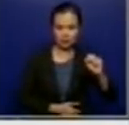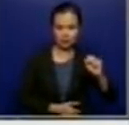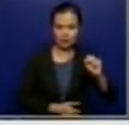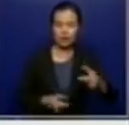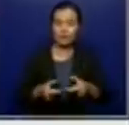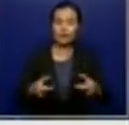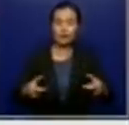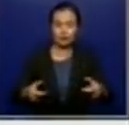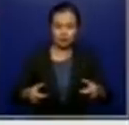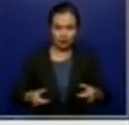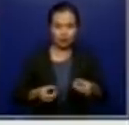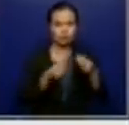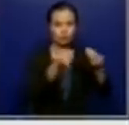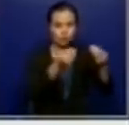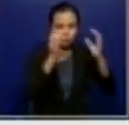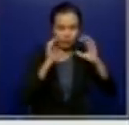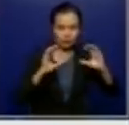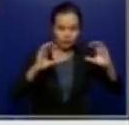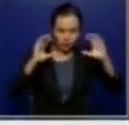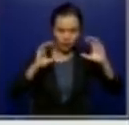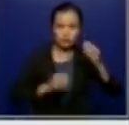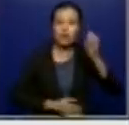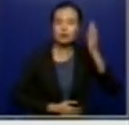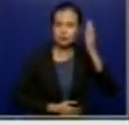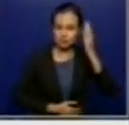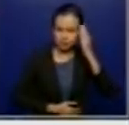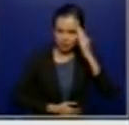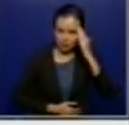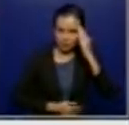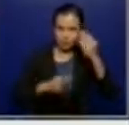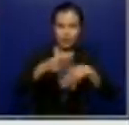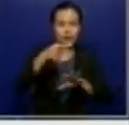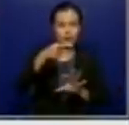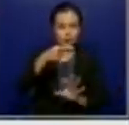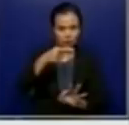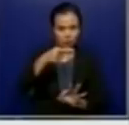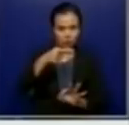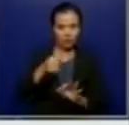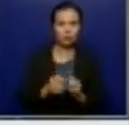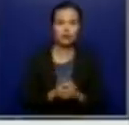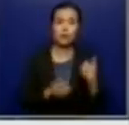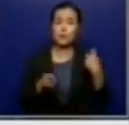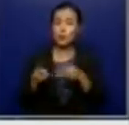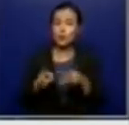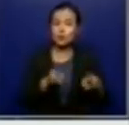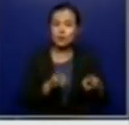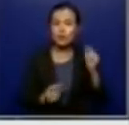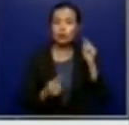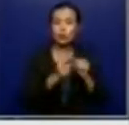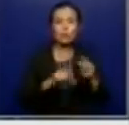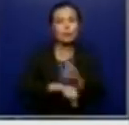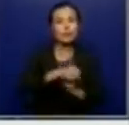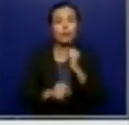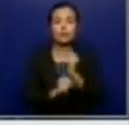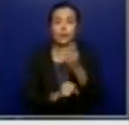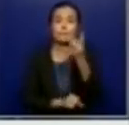รื่องนี้เข้าไปถึงรัฐบาลให้เขาได้รับรู้รับทราบข้อสังเกต9ข้อเนี่ยจะมีแนวทางการนำไปสู่การปฏิบัติอย่างไร